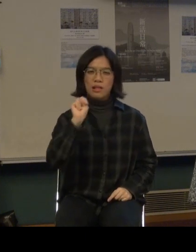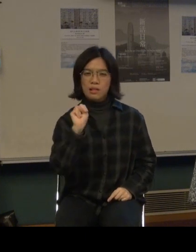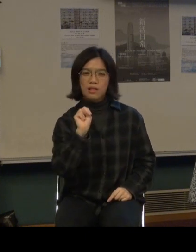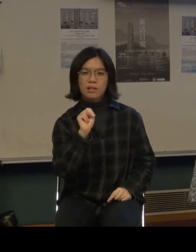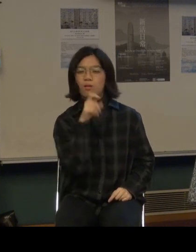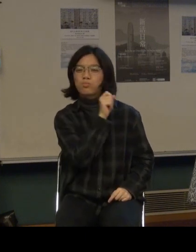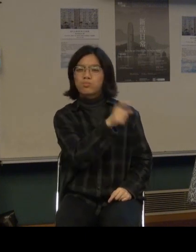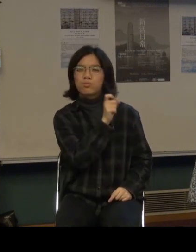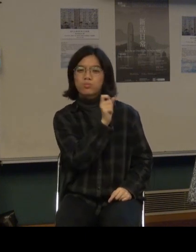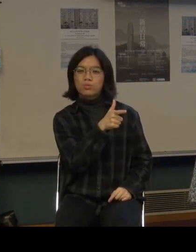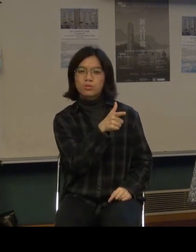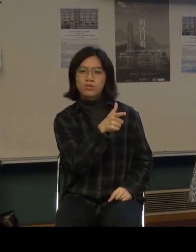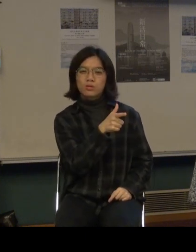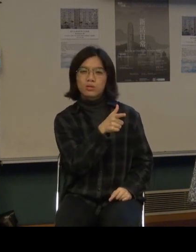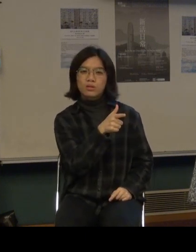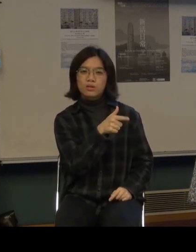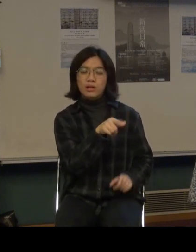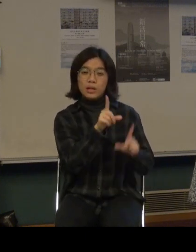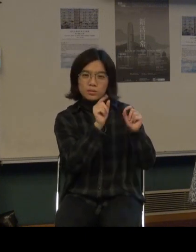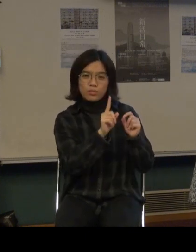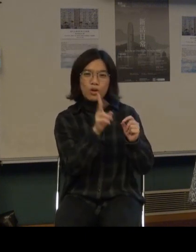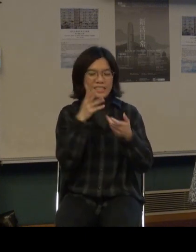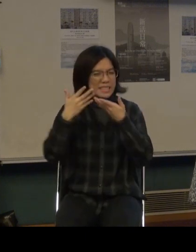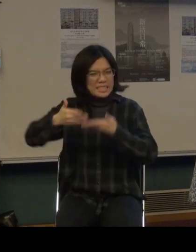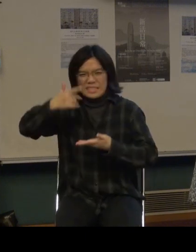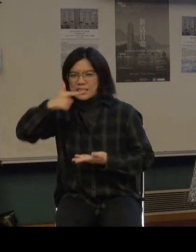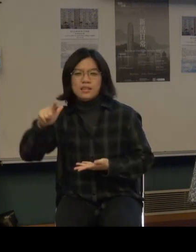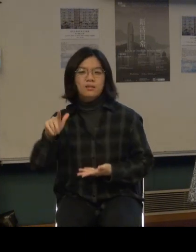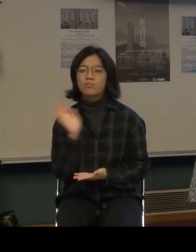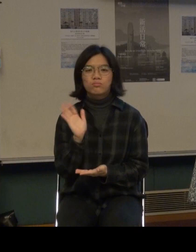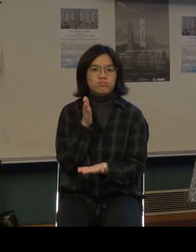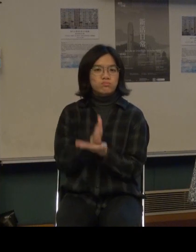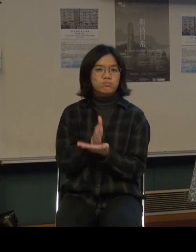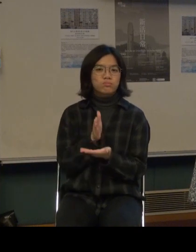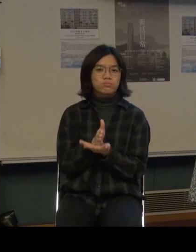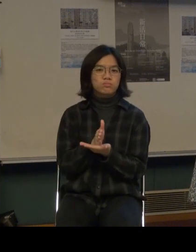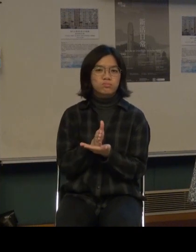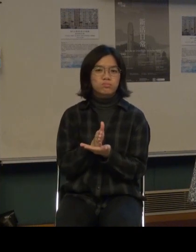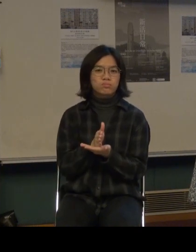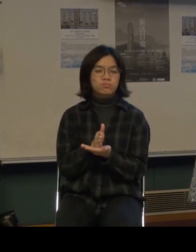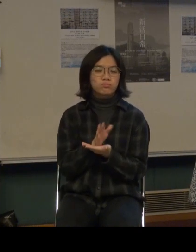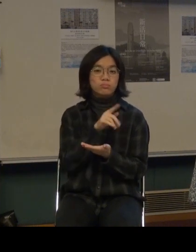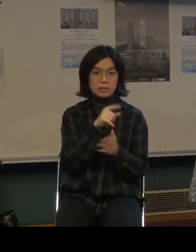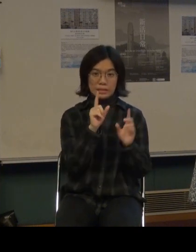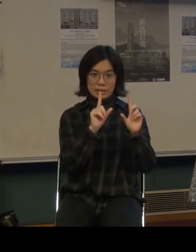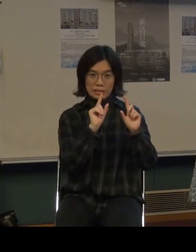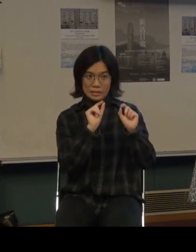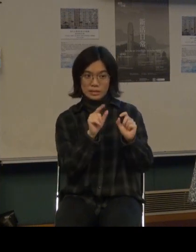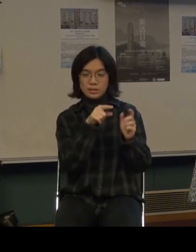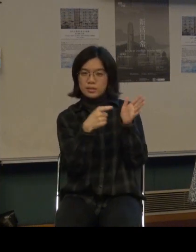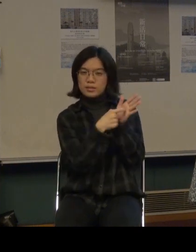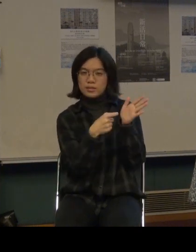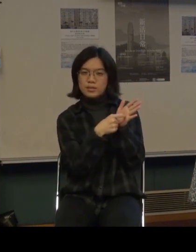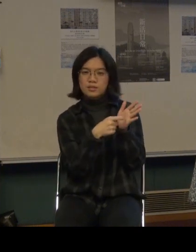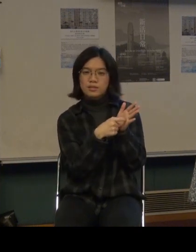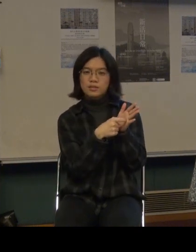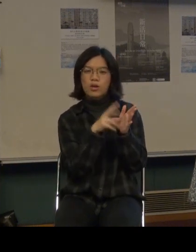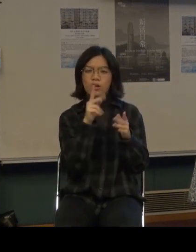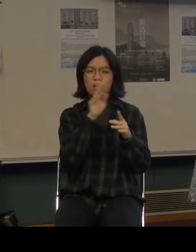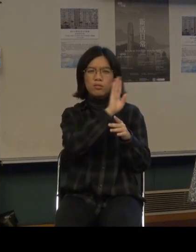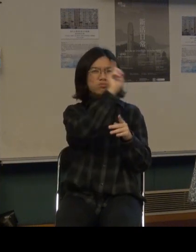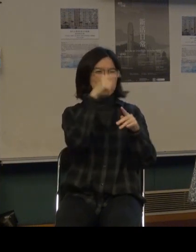緊話最 update 或者最即係最時尚啊。摩登呢個字其實係常用喺某一段嘅時間裏